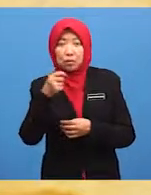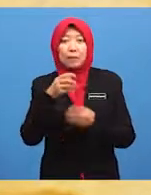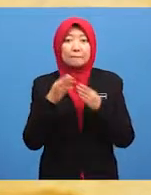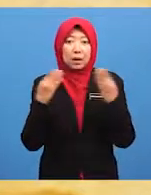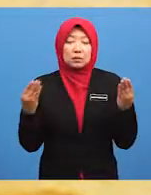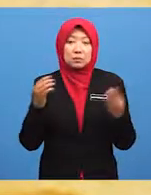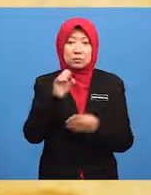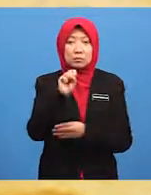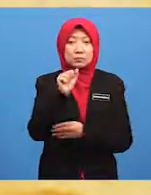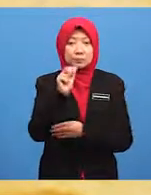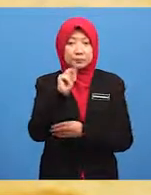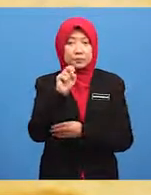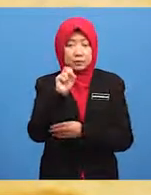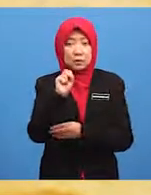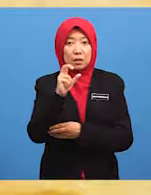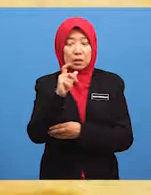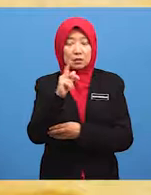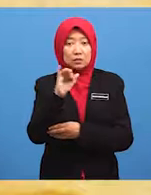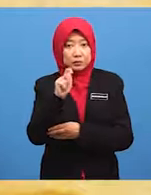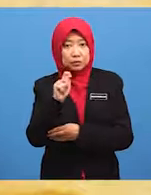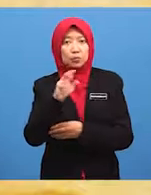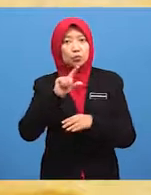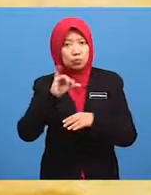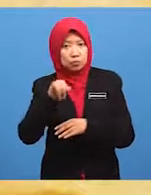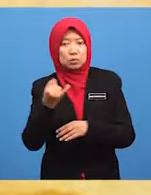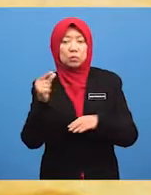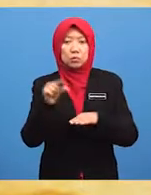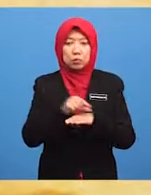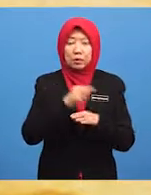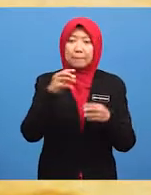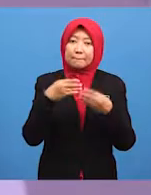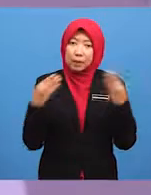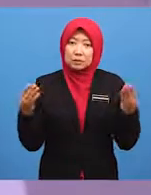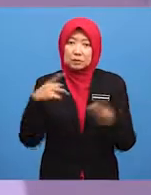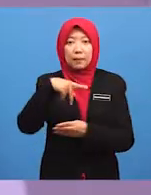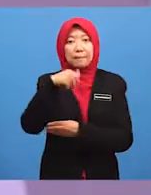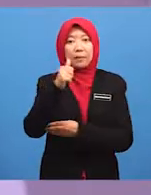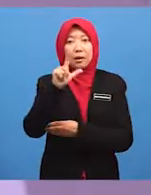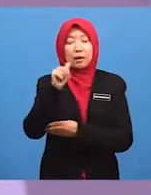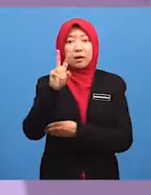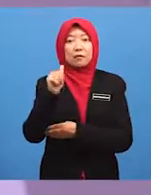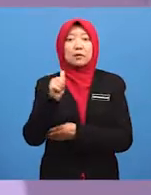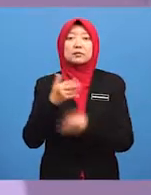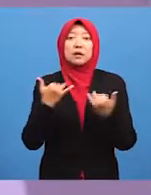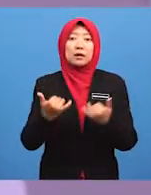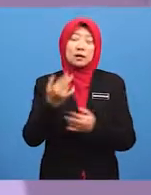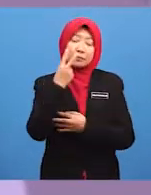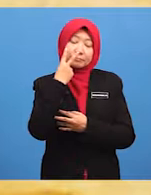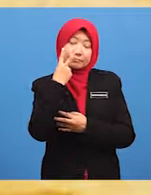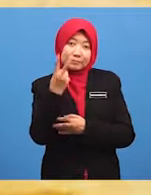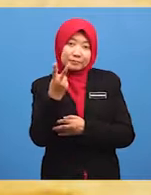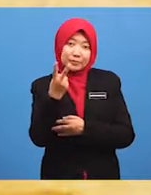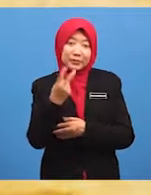Malahan, batu bersurat ini turut menggunakan tulisan Pallava. Cuba murid-murid lihat paparan